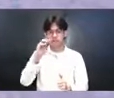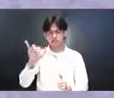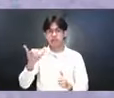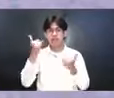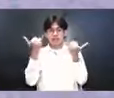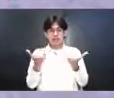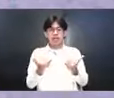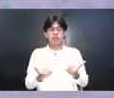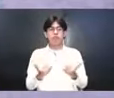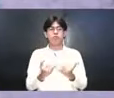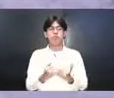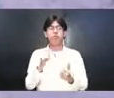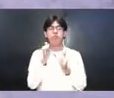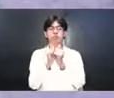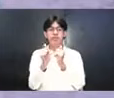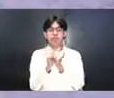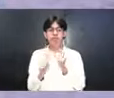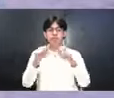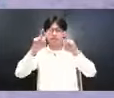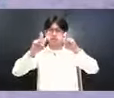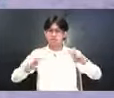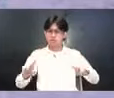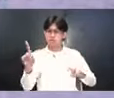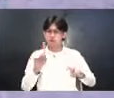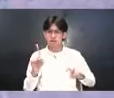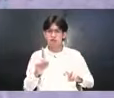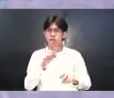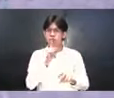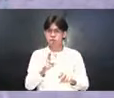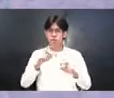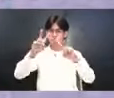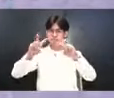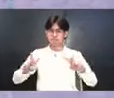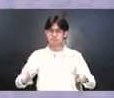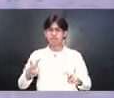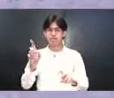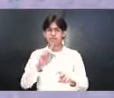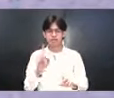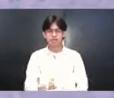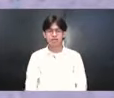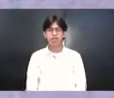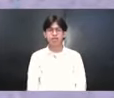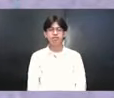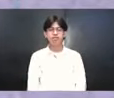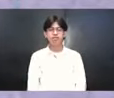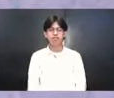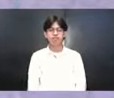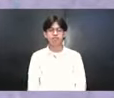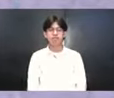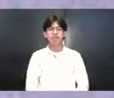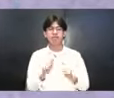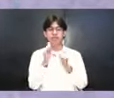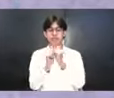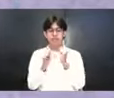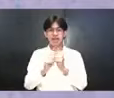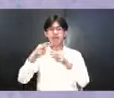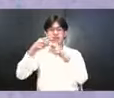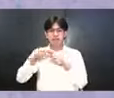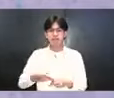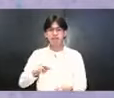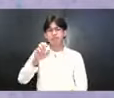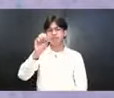heart of Deuteronomy. The heart of Deuteronomy is Shema. Sabihin